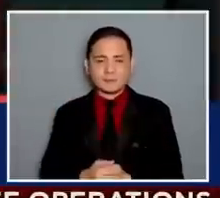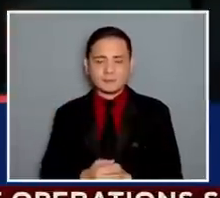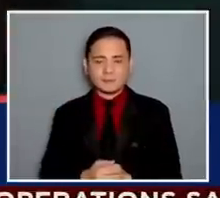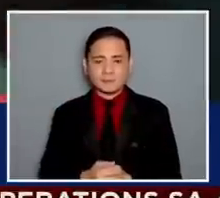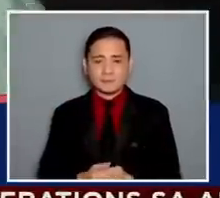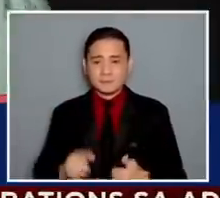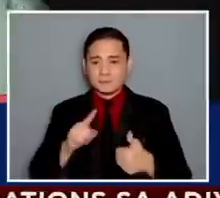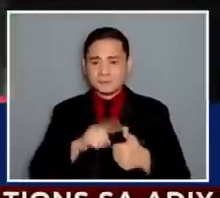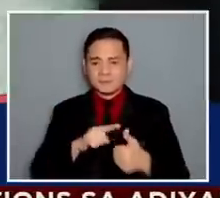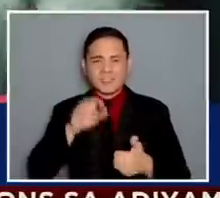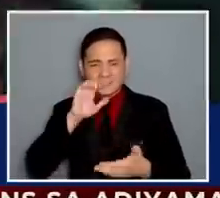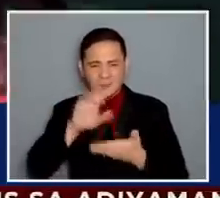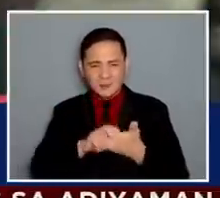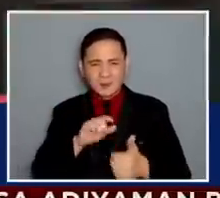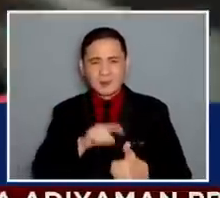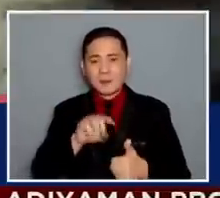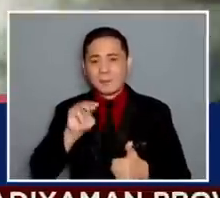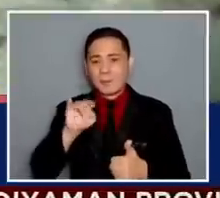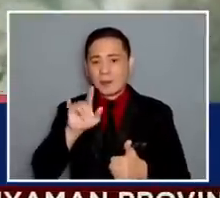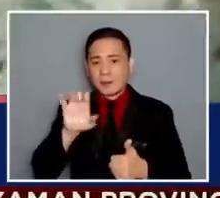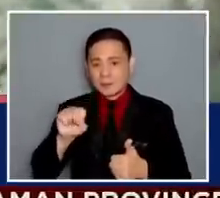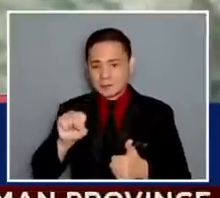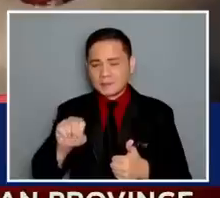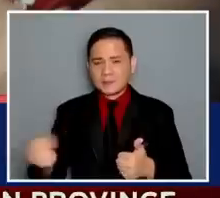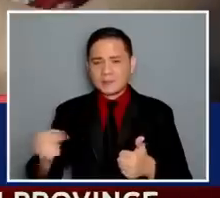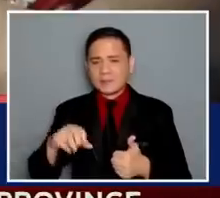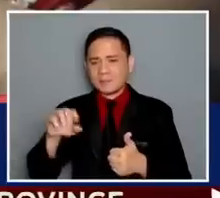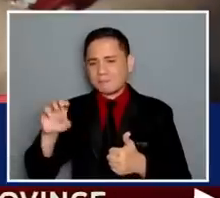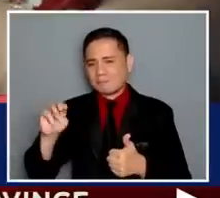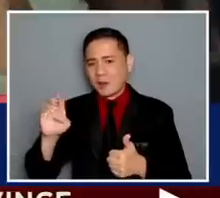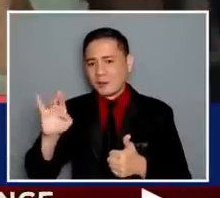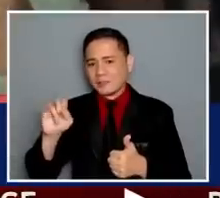at asawa niyang si Miles Ocampo bilang si Marites.